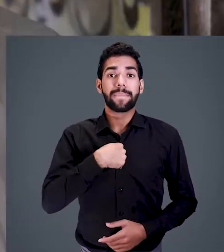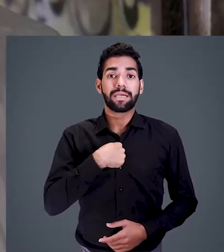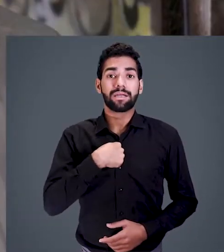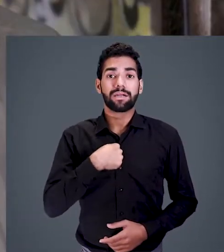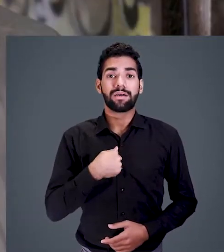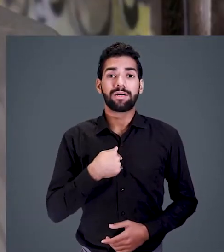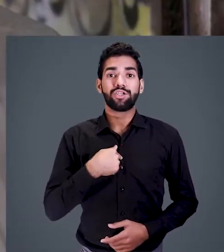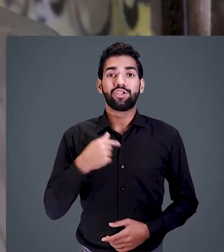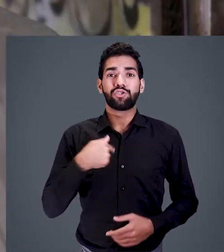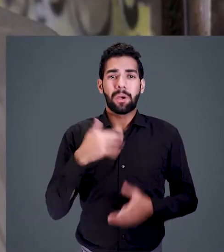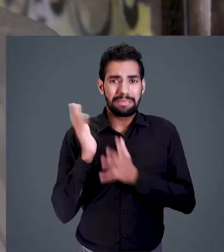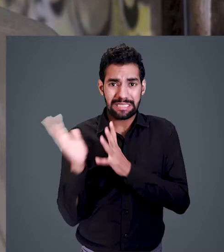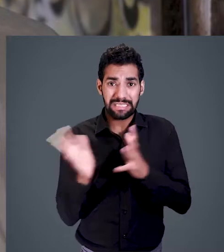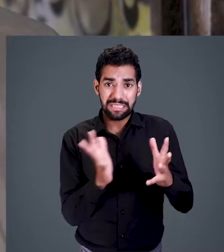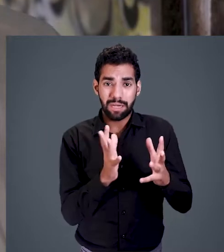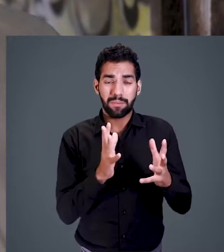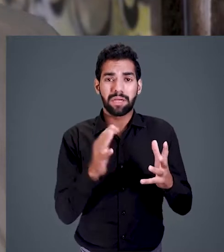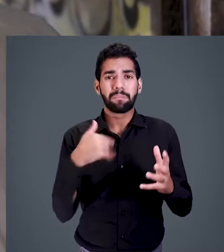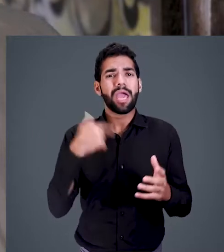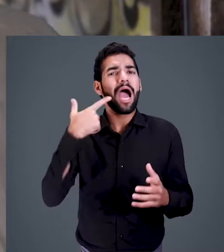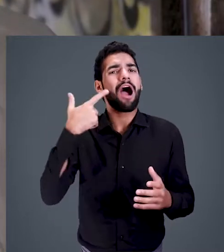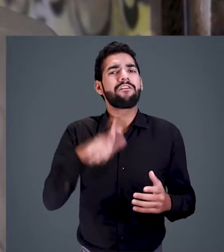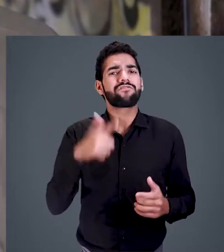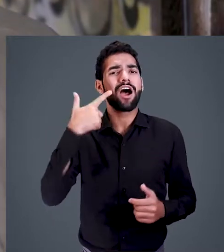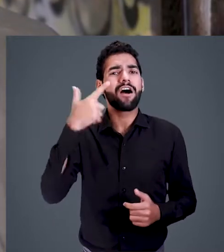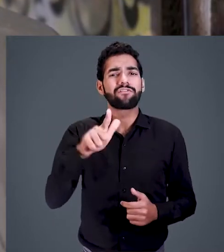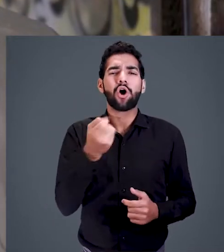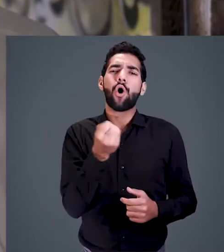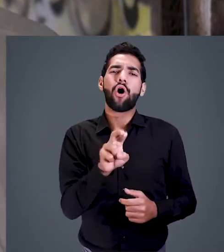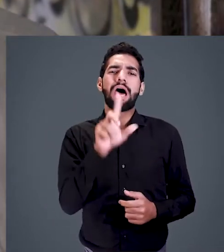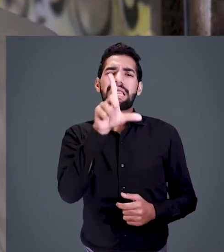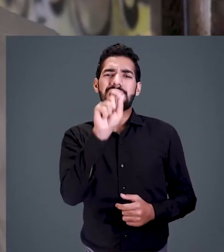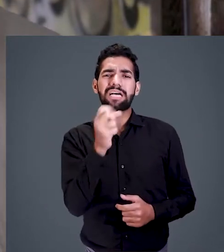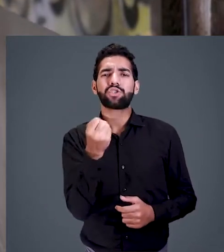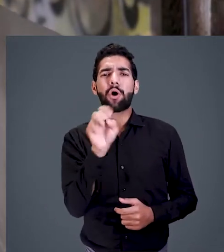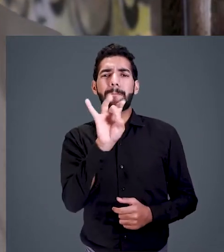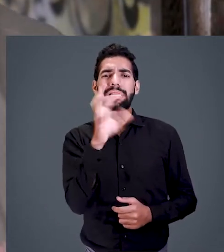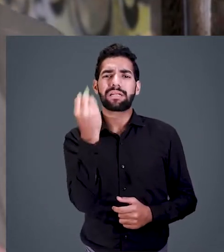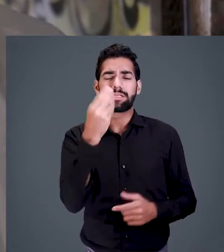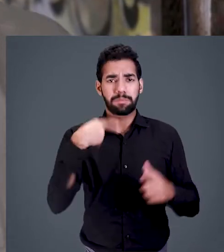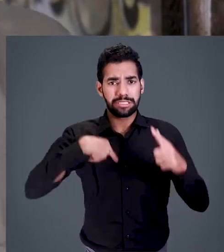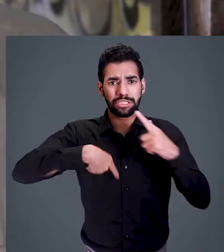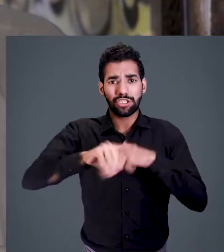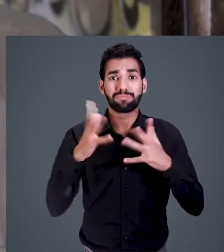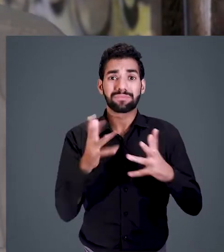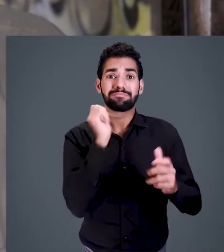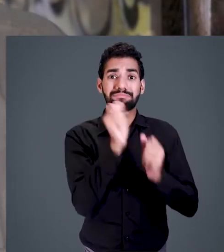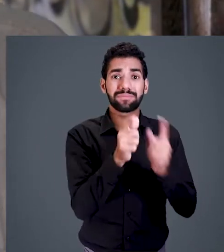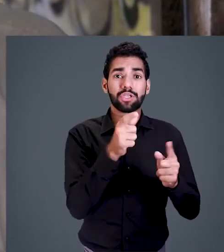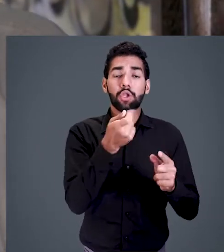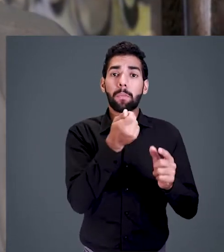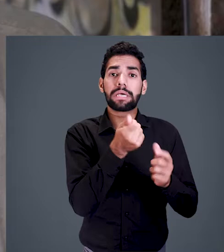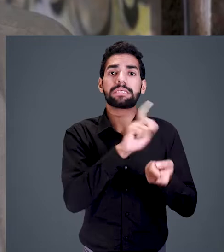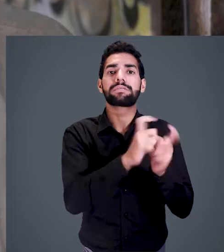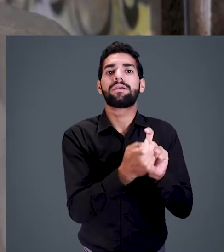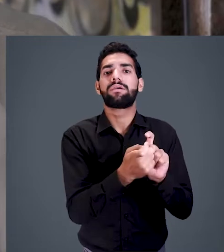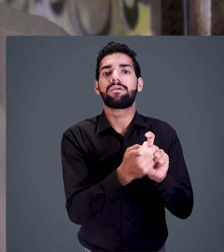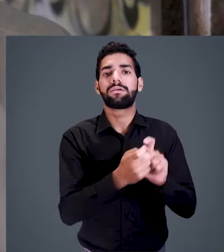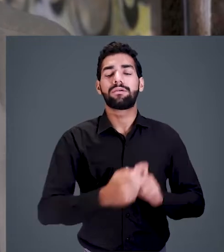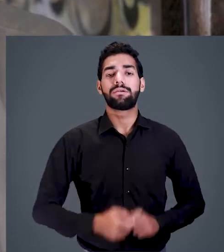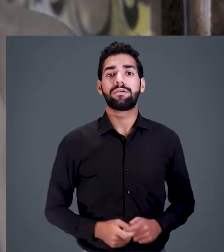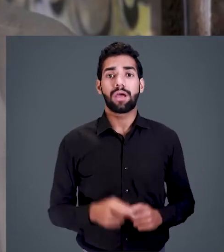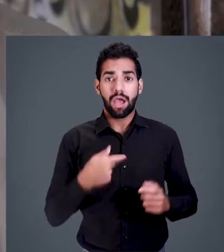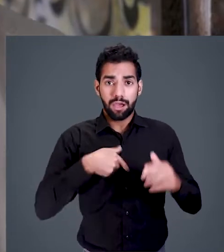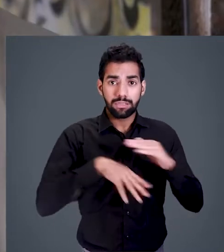میرا جو مٹیریل ہے، میں ہر ہفتے جاتا ہوں یا 10 دن بعد 15 دن بعد جب مٹیریل لینے جاتا ہوں تو اس کا ریٹ کچھ اور